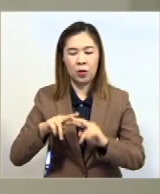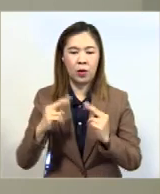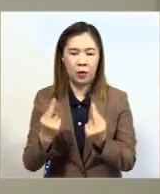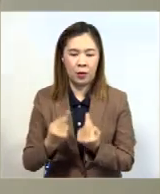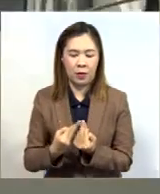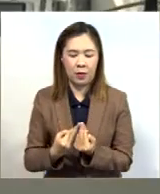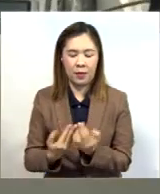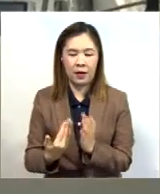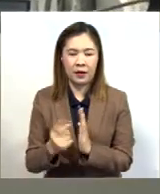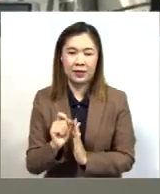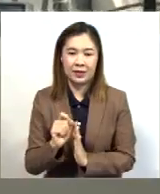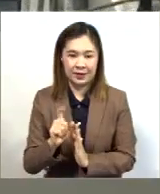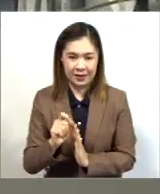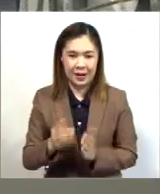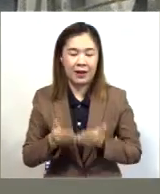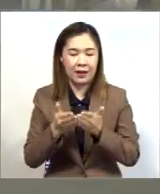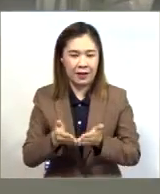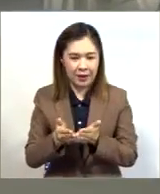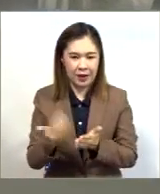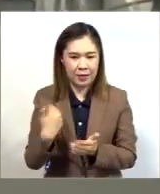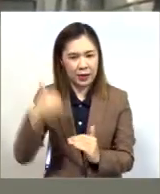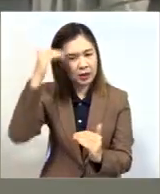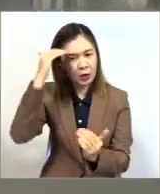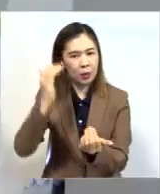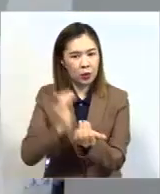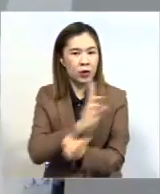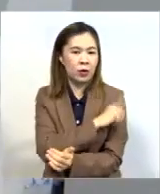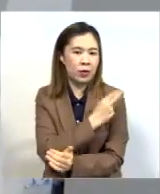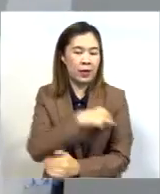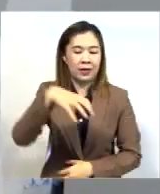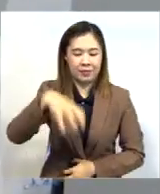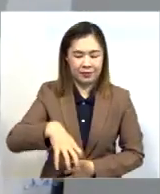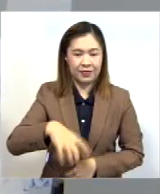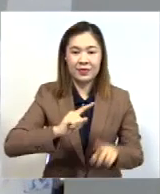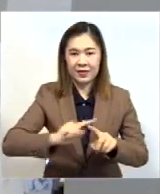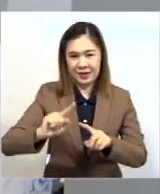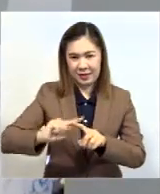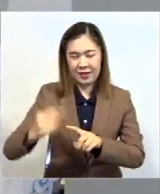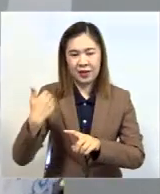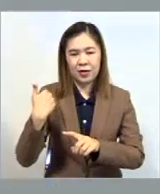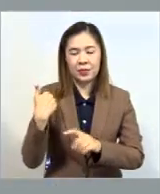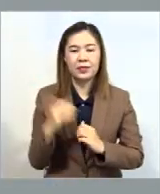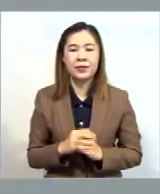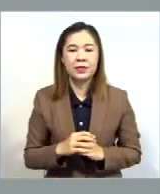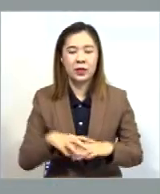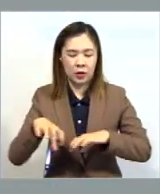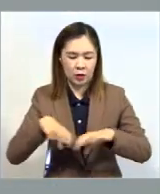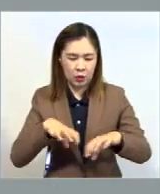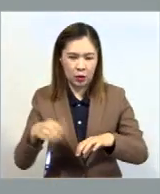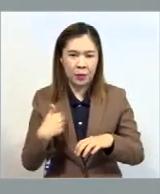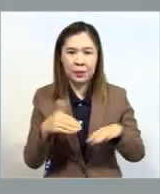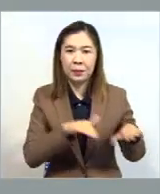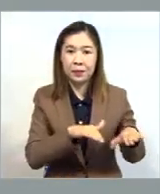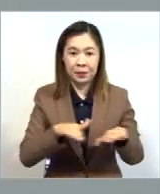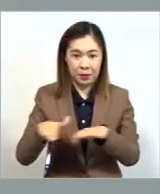สิริราชวชิรพยาบาลโรงพยาบาลตำรวจสถานที่ต่างๆเหล่านี้ที่ไร่เรียงมาค่ะเขามีการจัดเตรียมความพร้อ